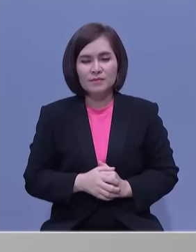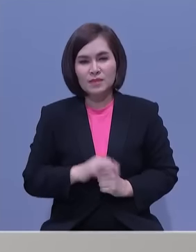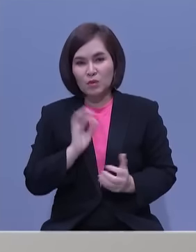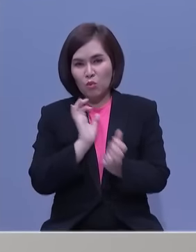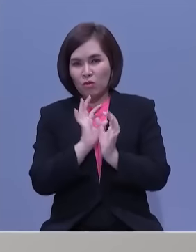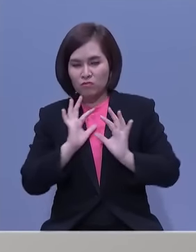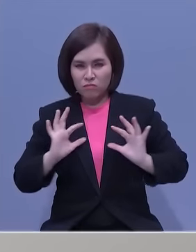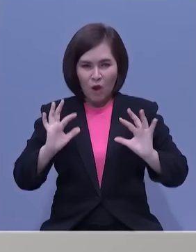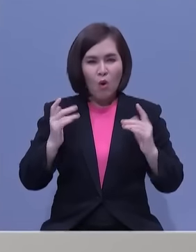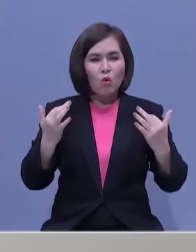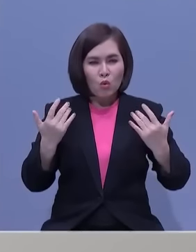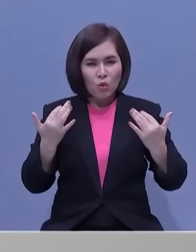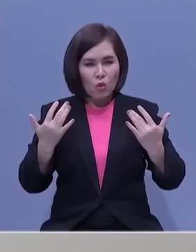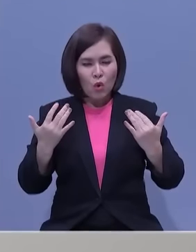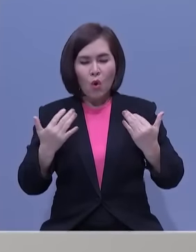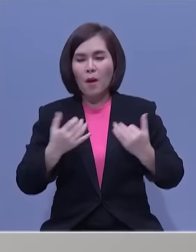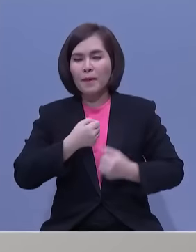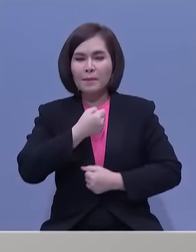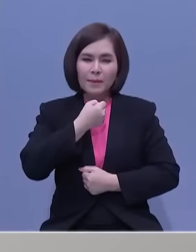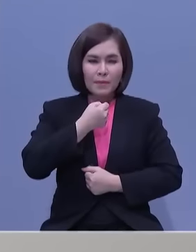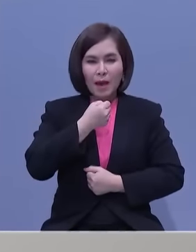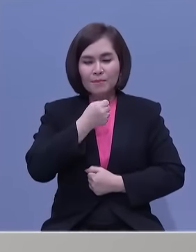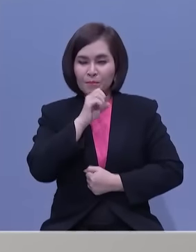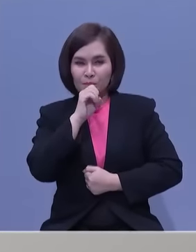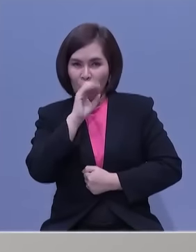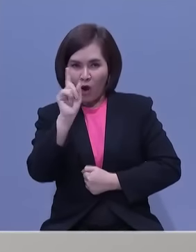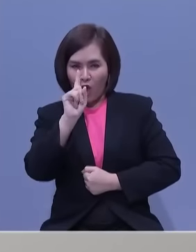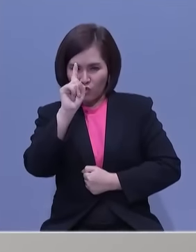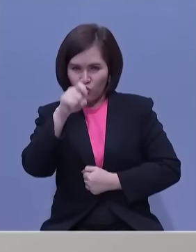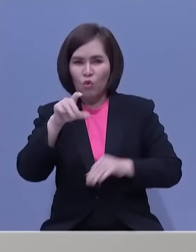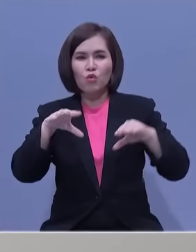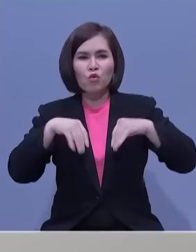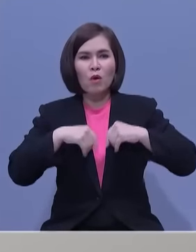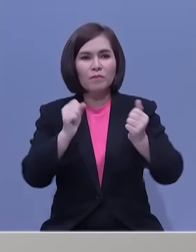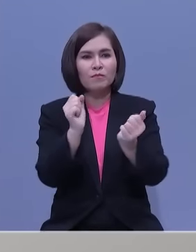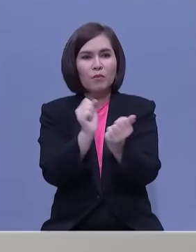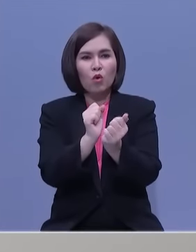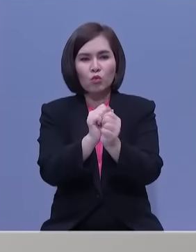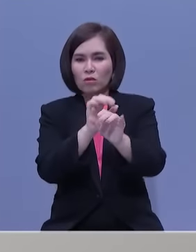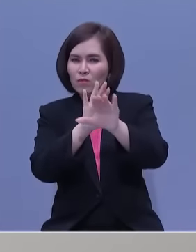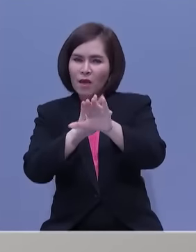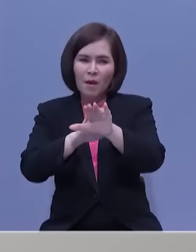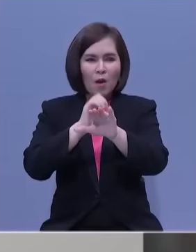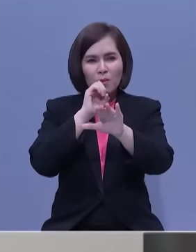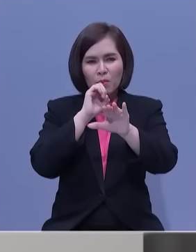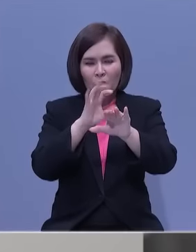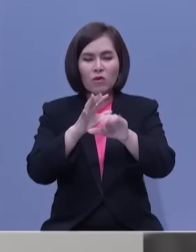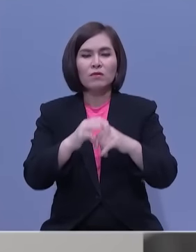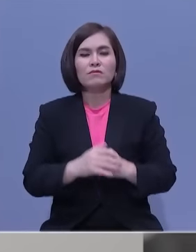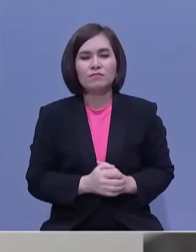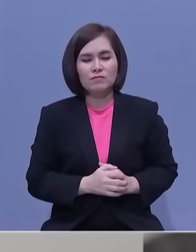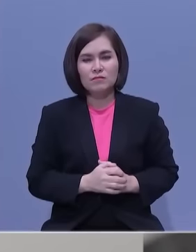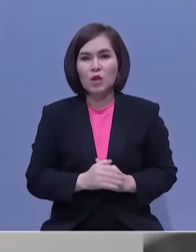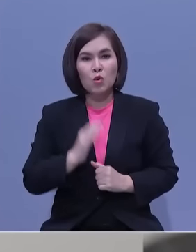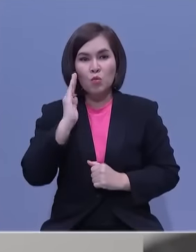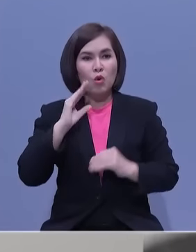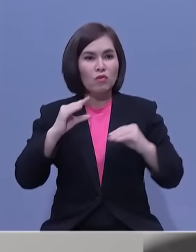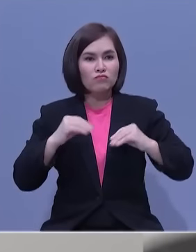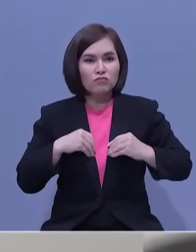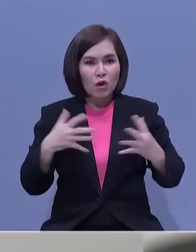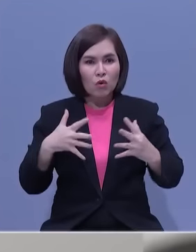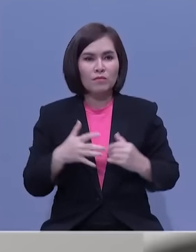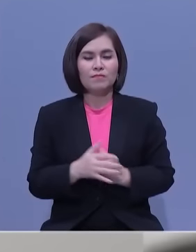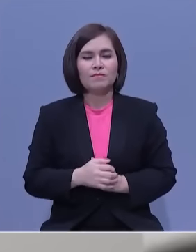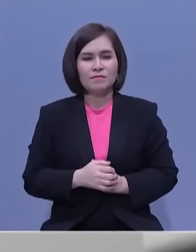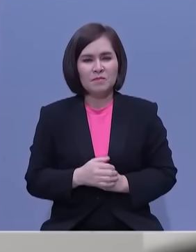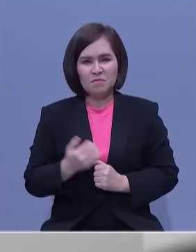ปิดล้อมค่ะแล้วก็พูดประกาศให้ออกมามอบตัวนะคะผู้ใส่ทรโข่งตะโกนบอกกันปรากฏว่าไม่มอบตัวไม่พอ